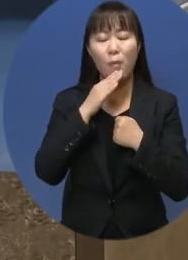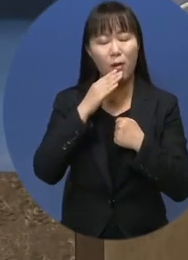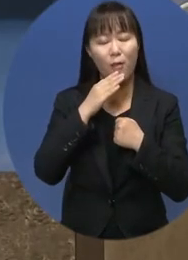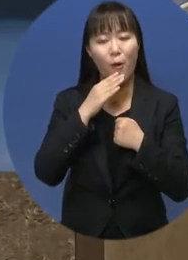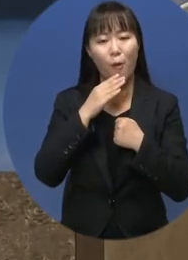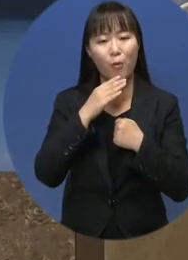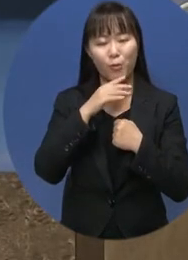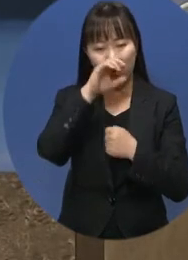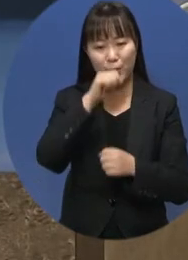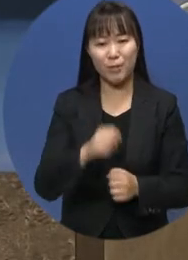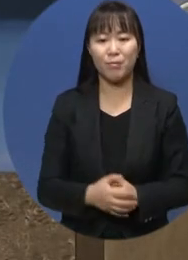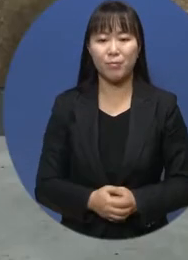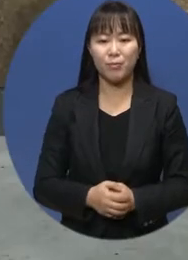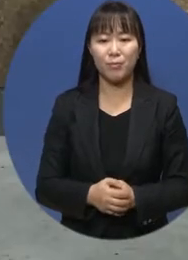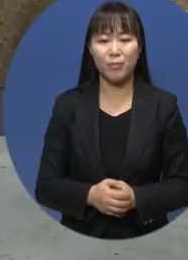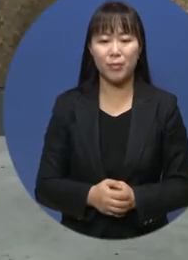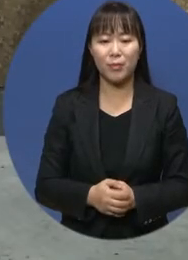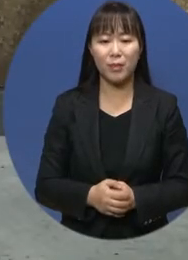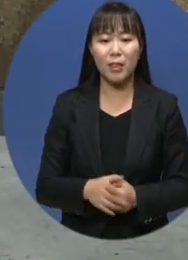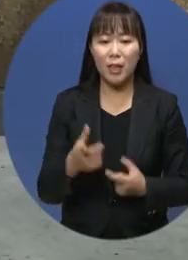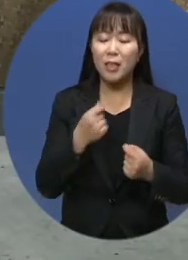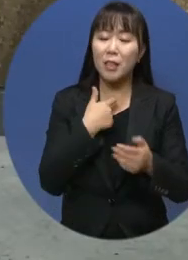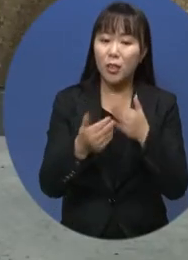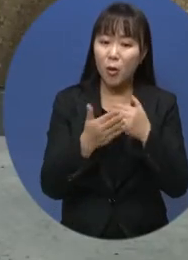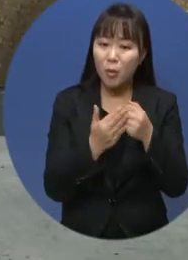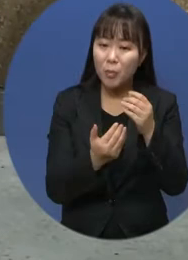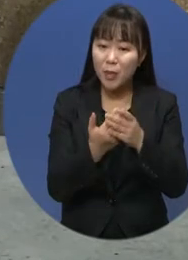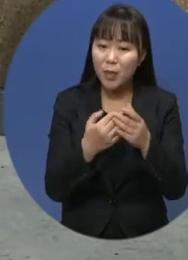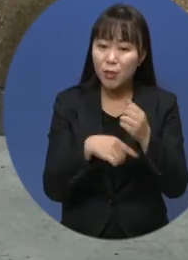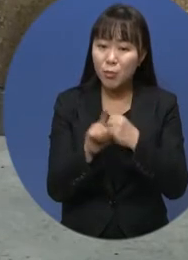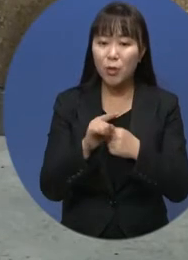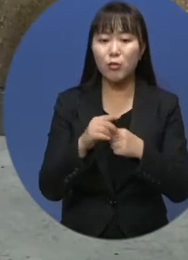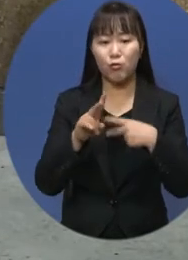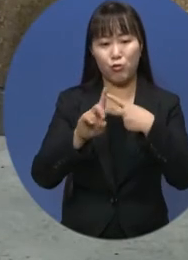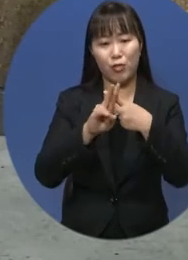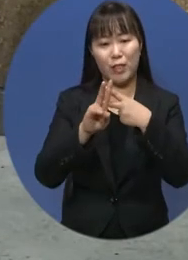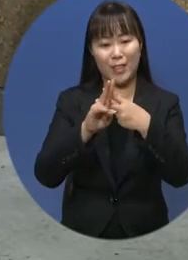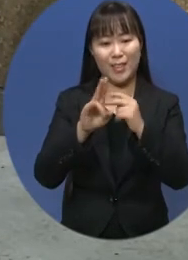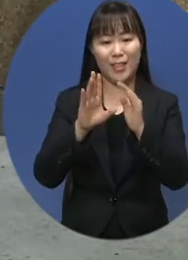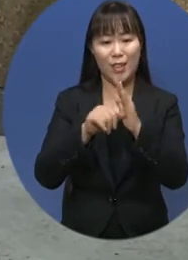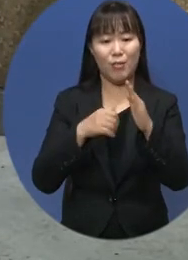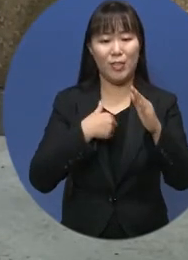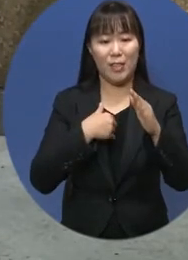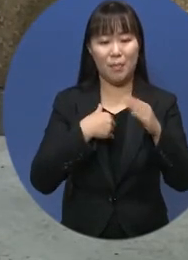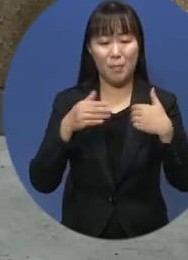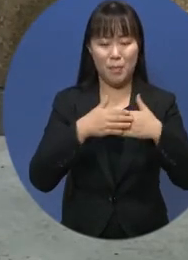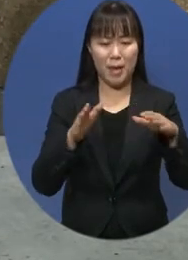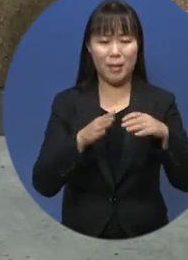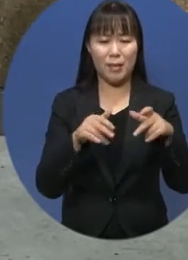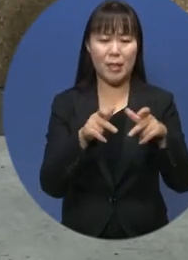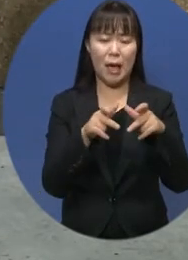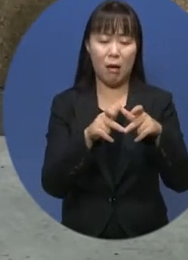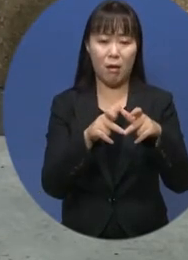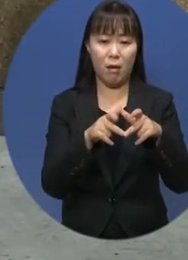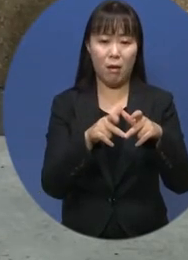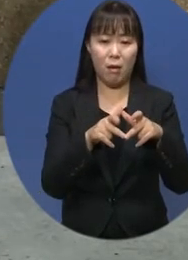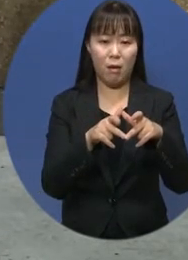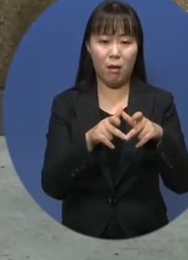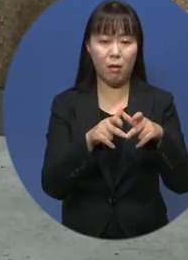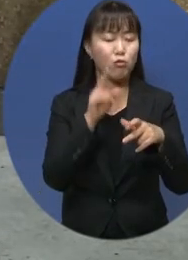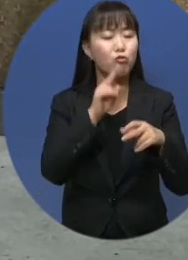인상적이었는데 저희가 이 겨울에 생겼냐 하면 예 중학교 이야기 어때 예 저희 반에 장애가 힘 한 친구가 있었어요